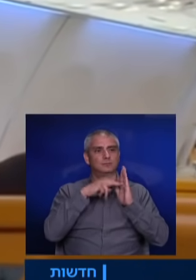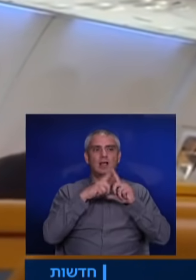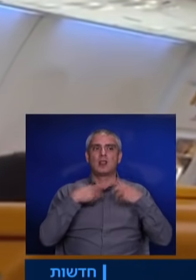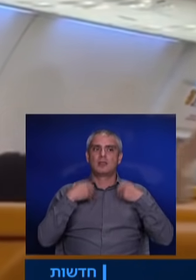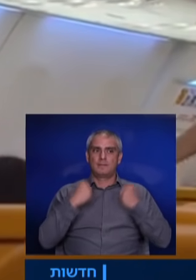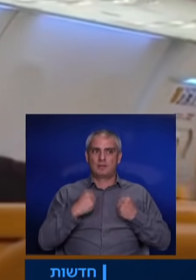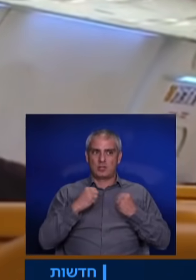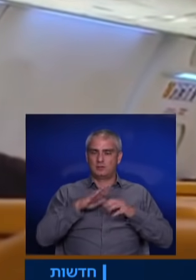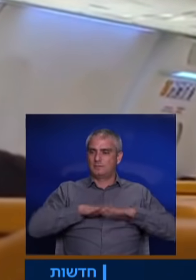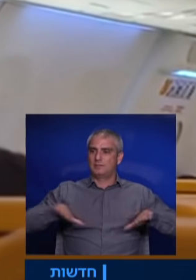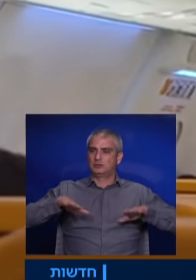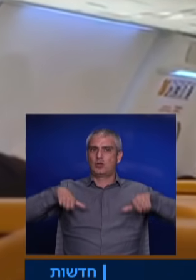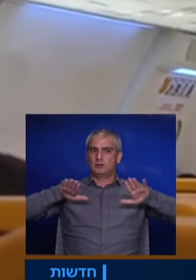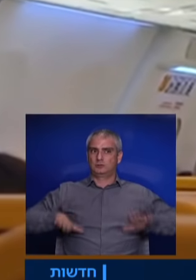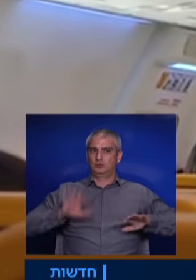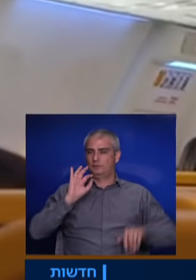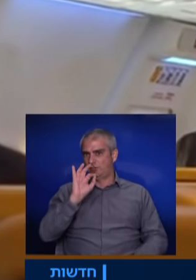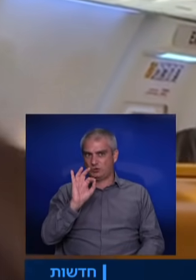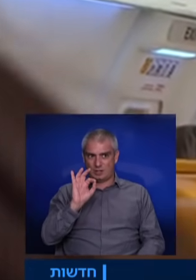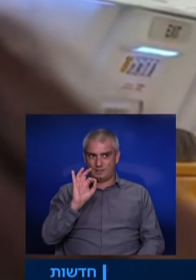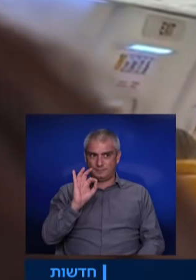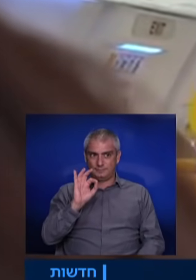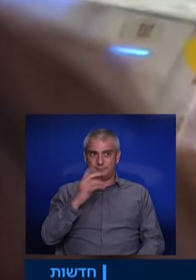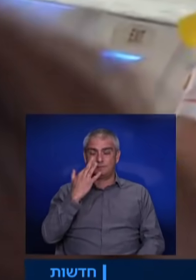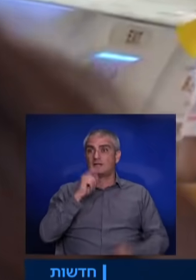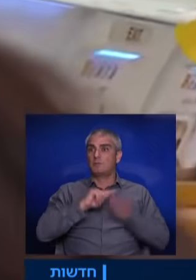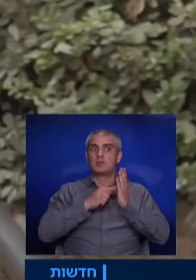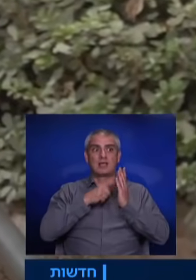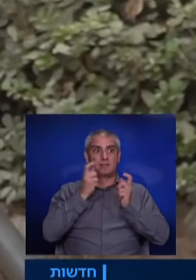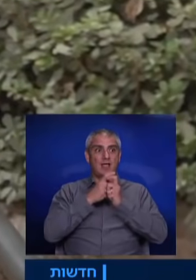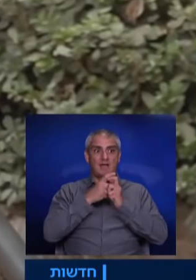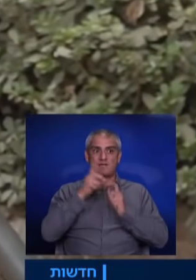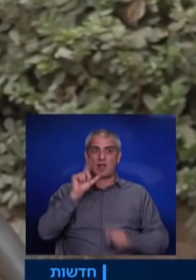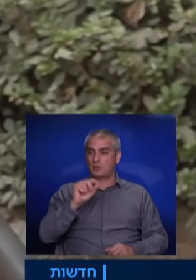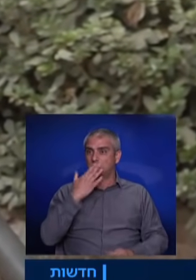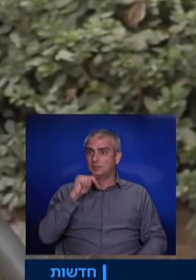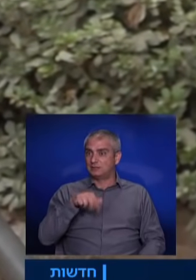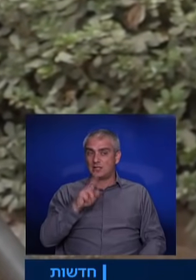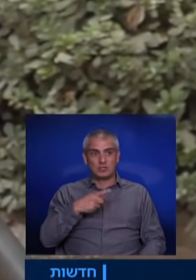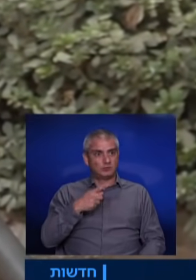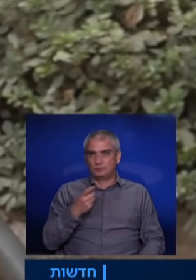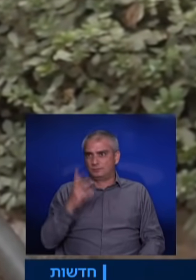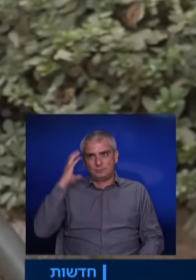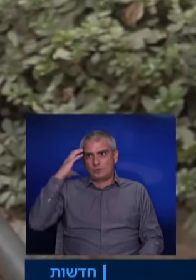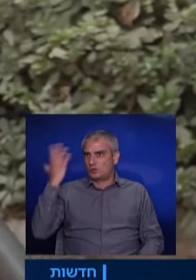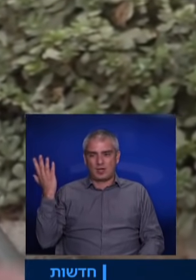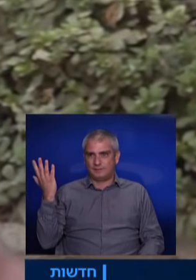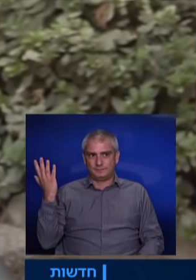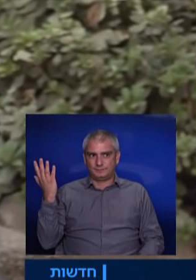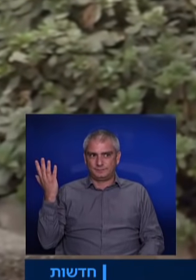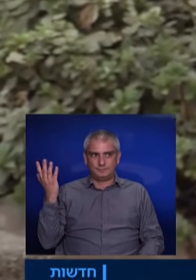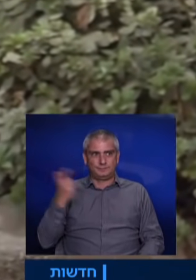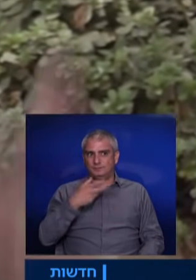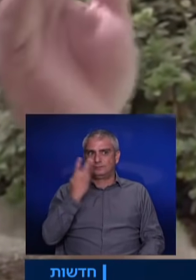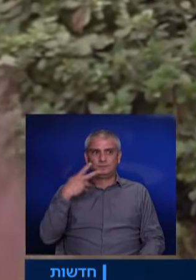card located within the area you are seated. כמות היעדים שחברות הלוקוס מחזיקה מישראל זה משהו מטורף. מדובר